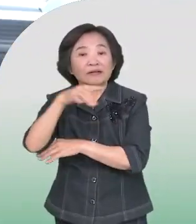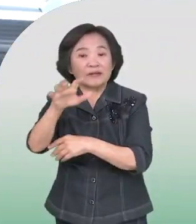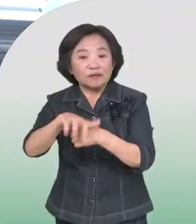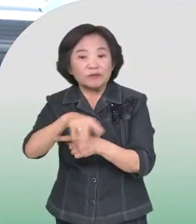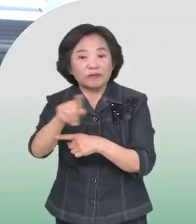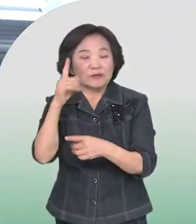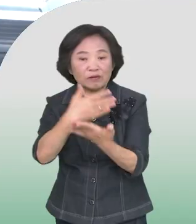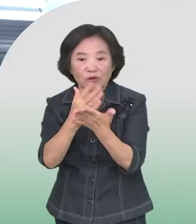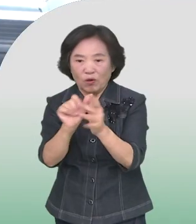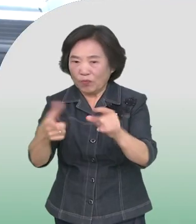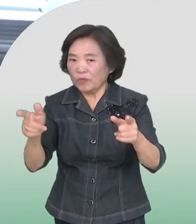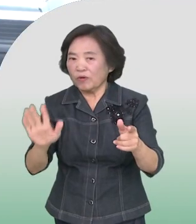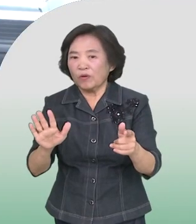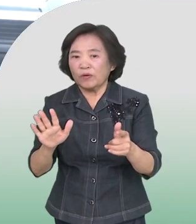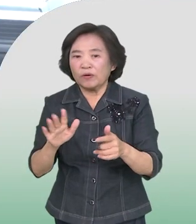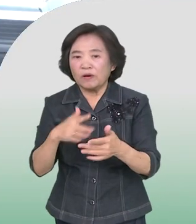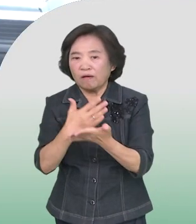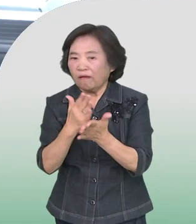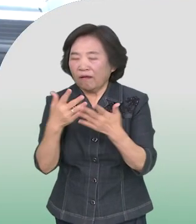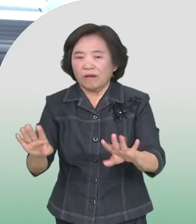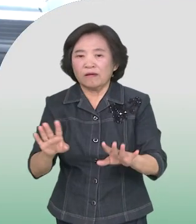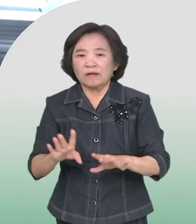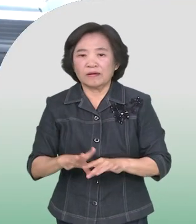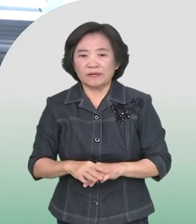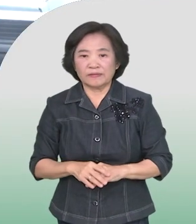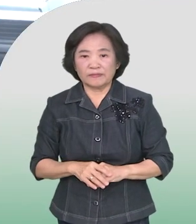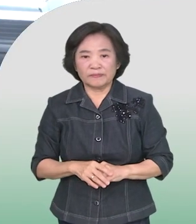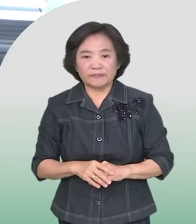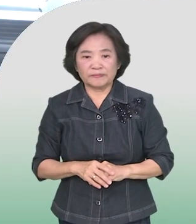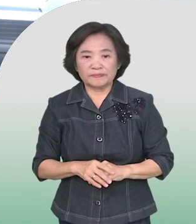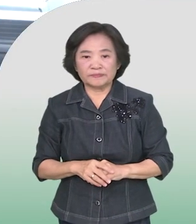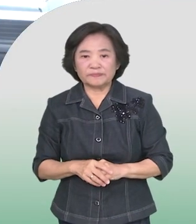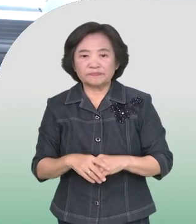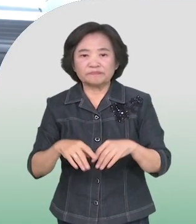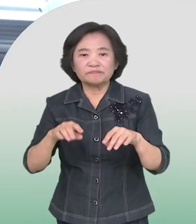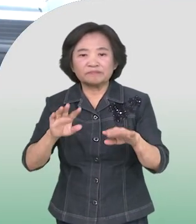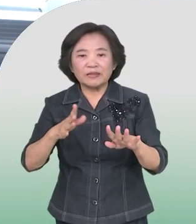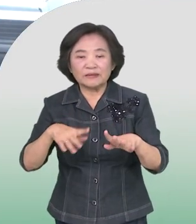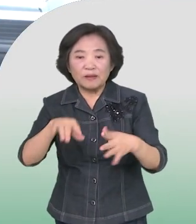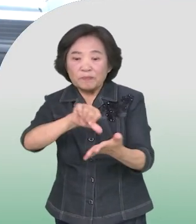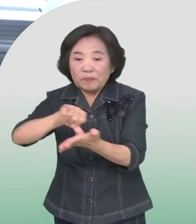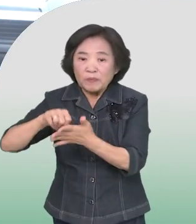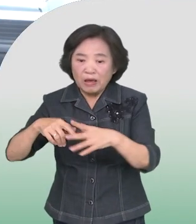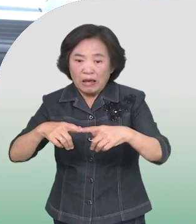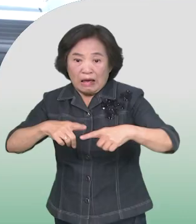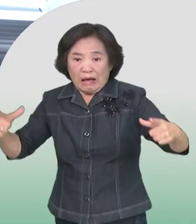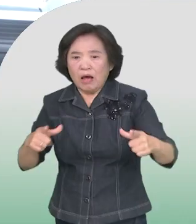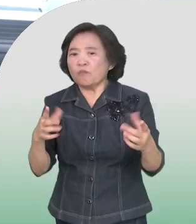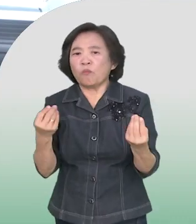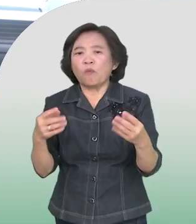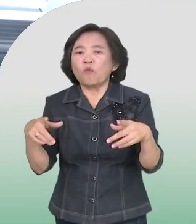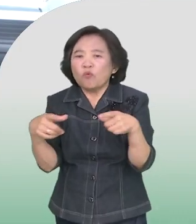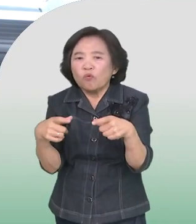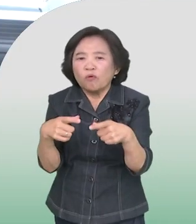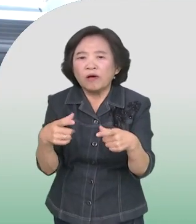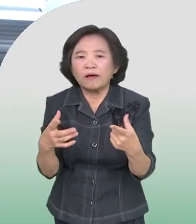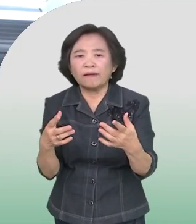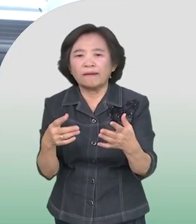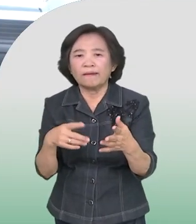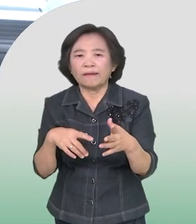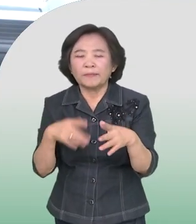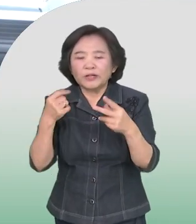个种类哈项目哈，虽然系当道。啊，不过介栽培的面积唔咩动态，从一